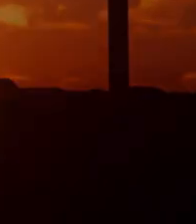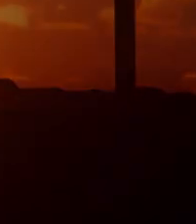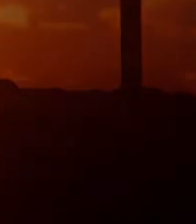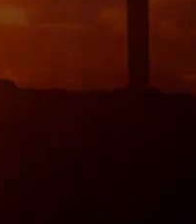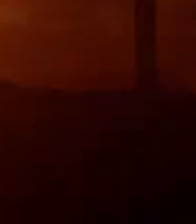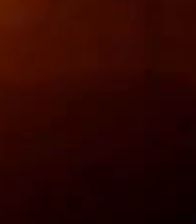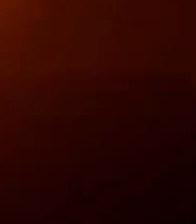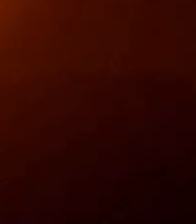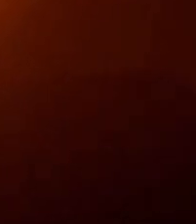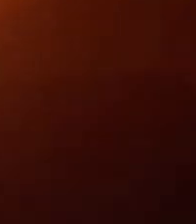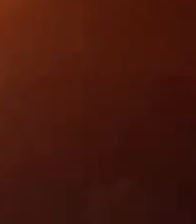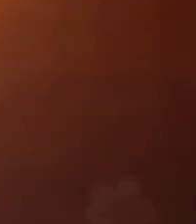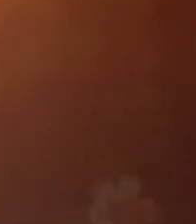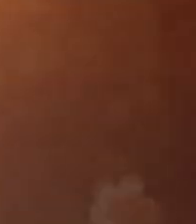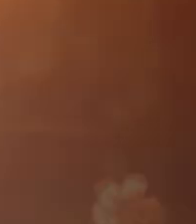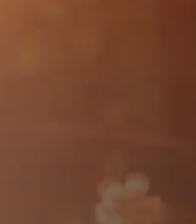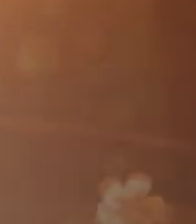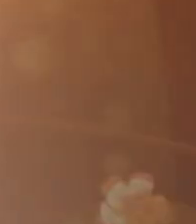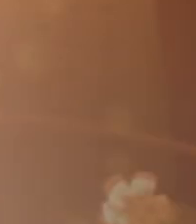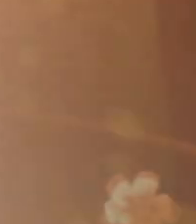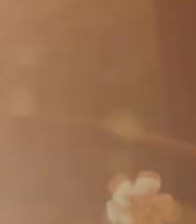aa 으